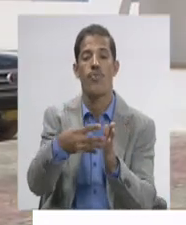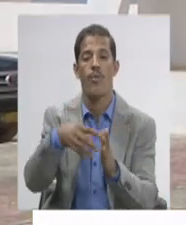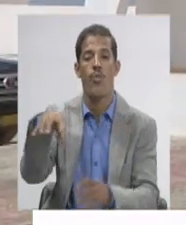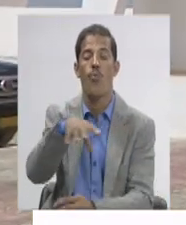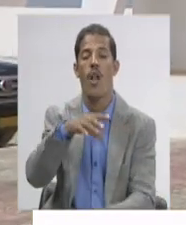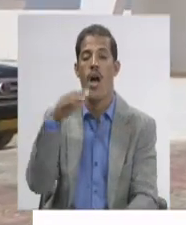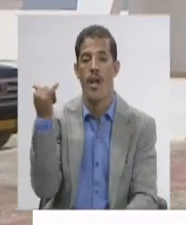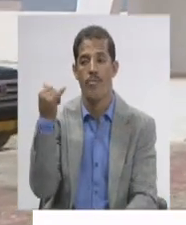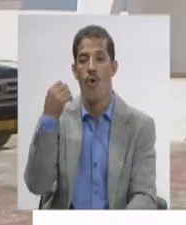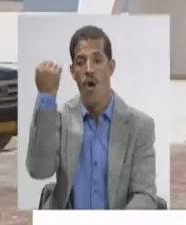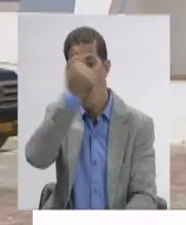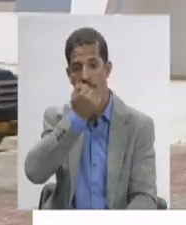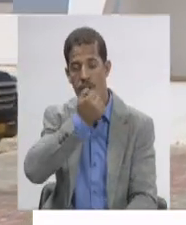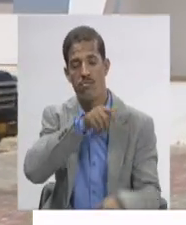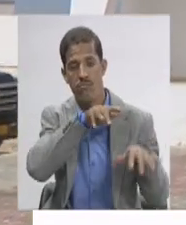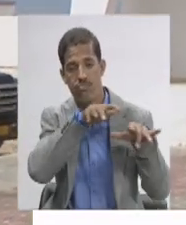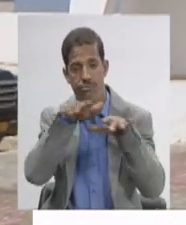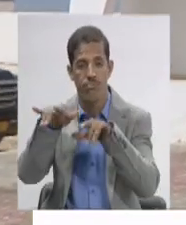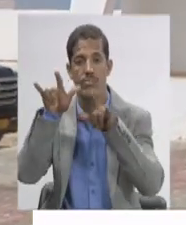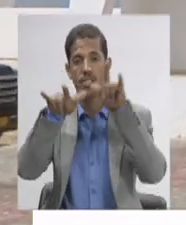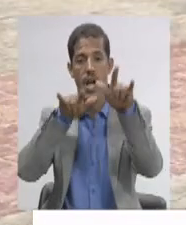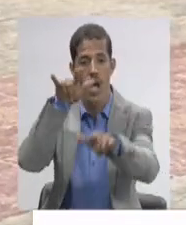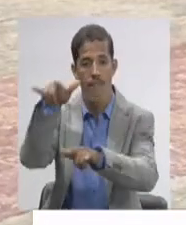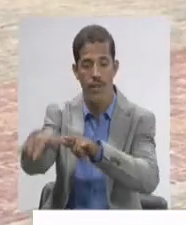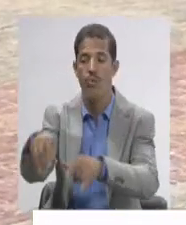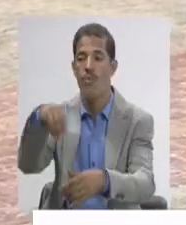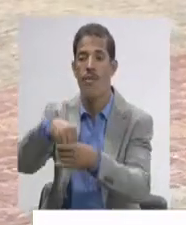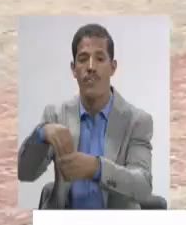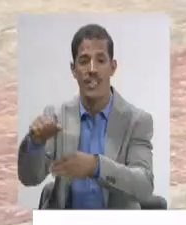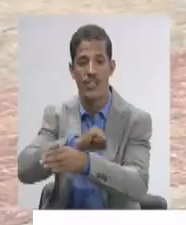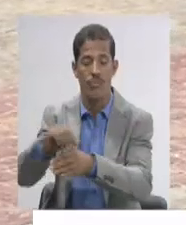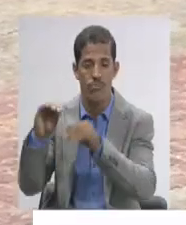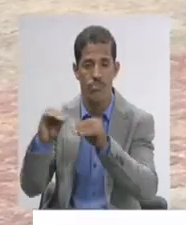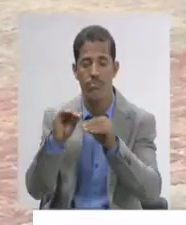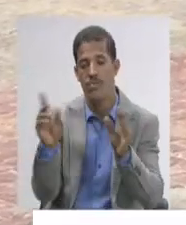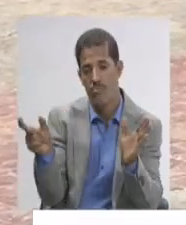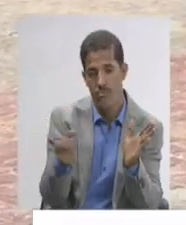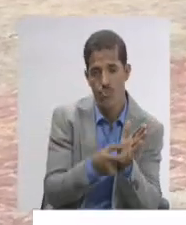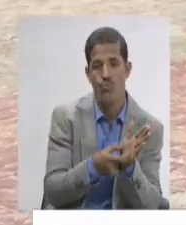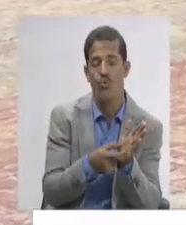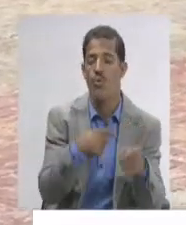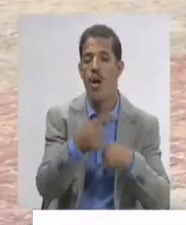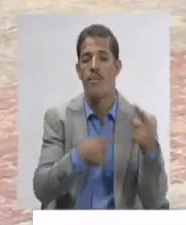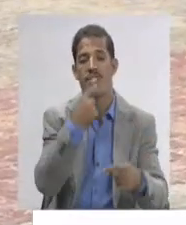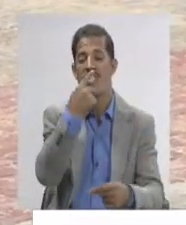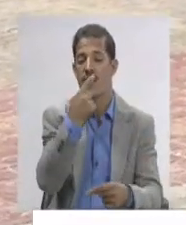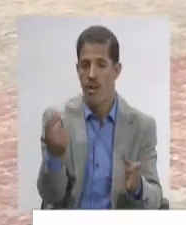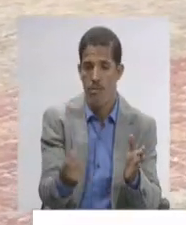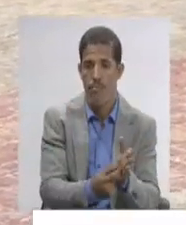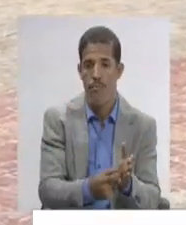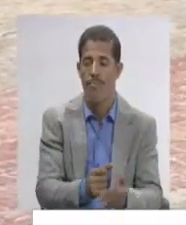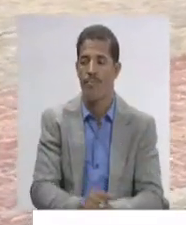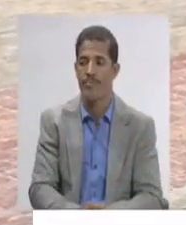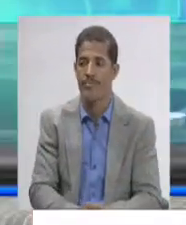والافريقيه تشد اليه الرحال ويؤشر التكوين فيه كتاريخ لكل من مر من